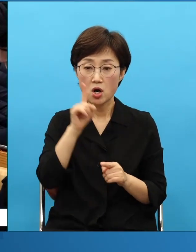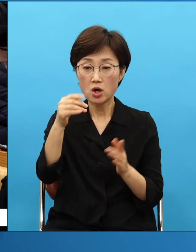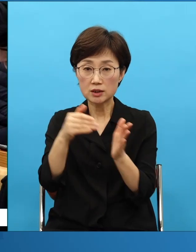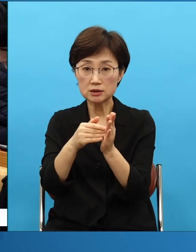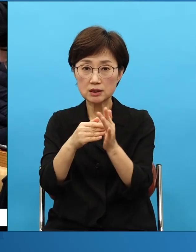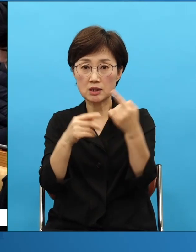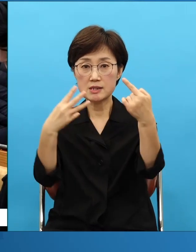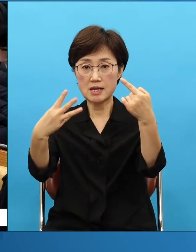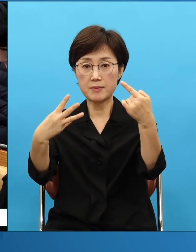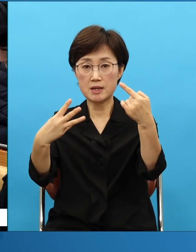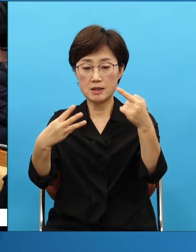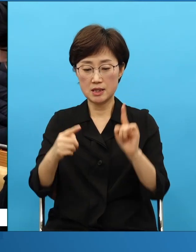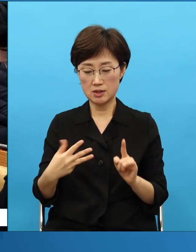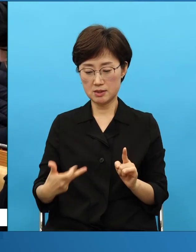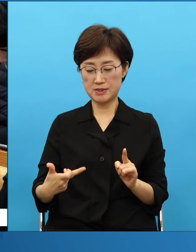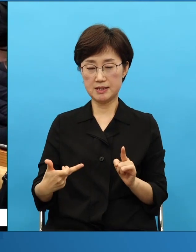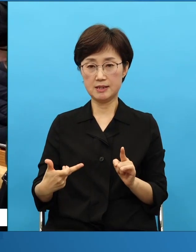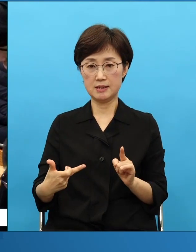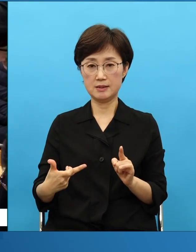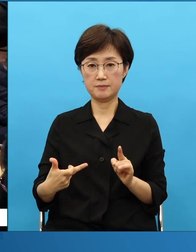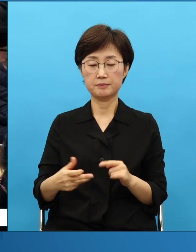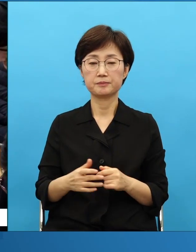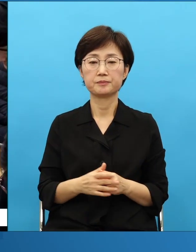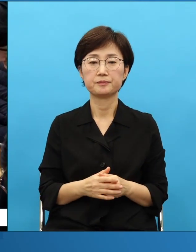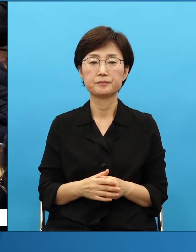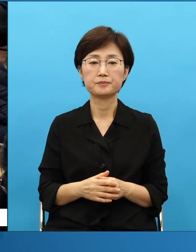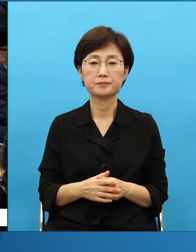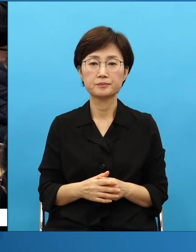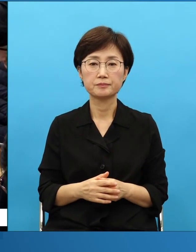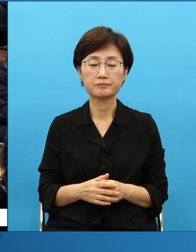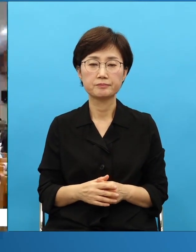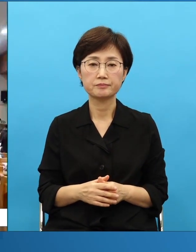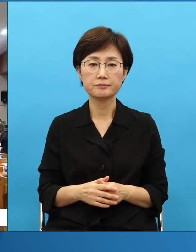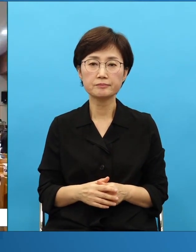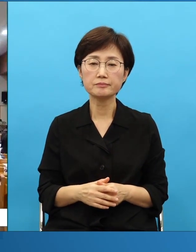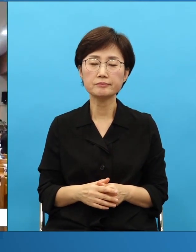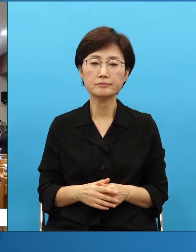1월 17일까지 위아.kr에서 등록받습니다.